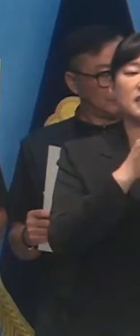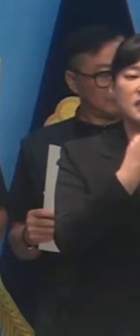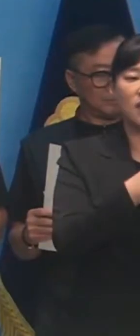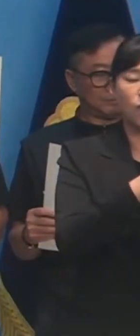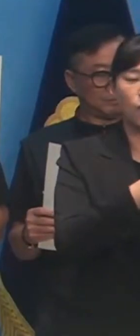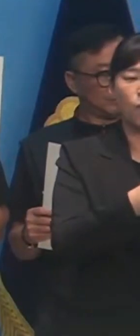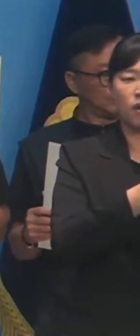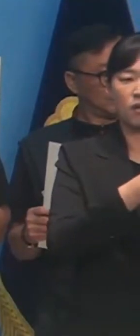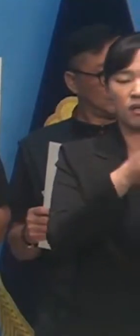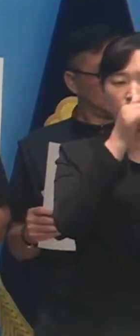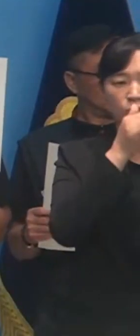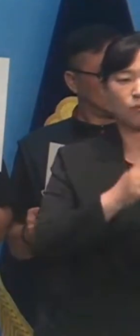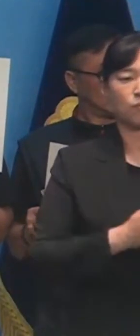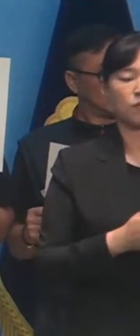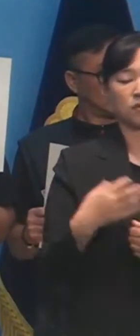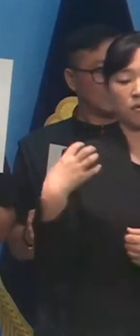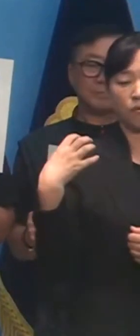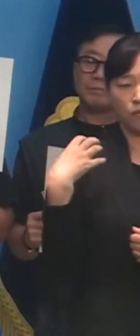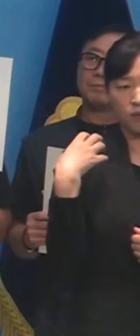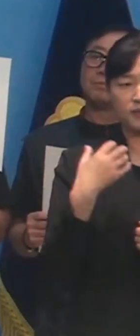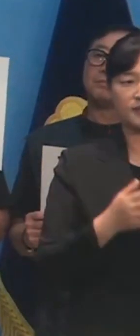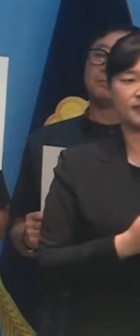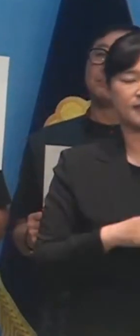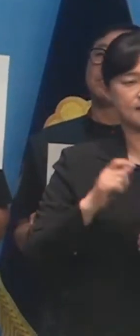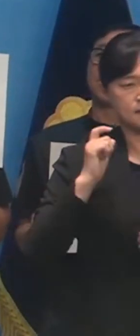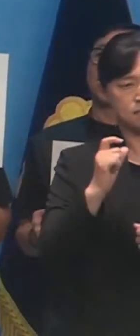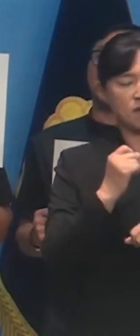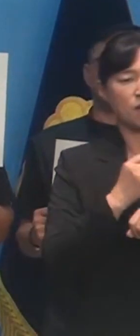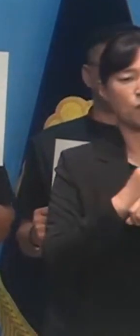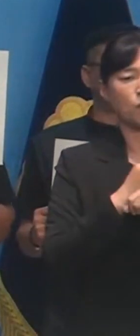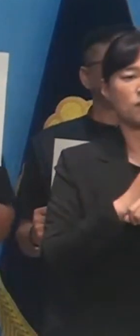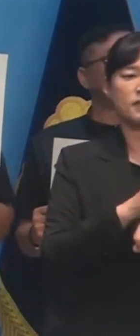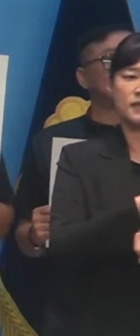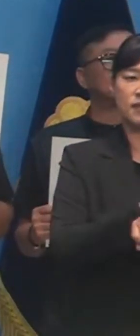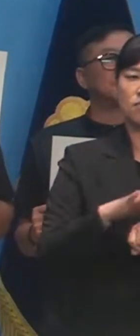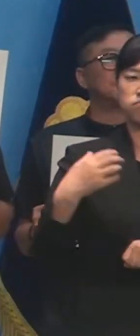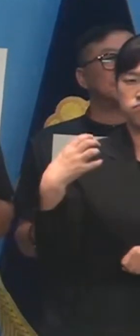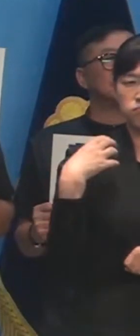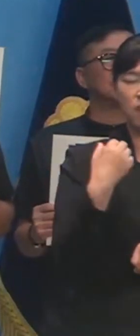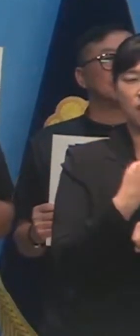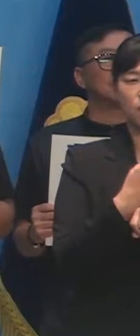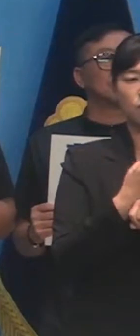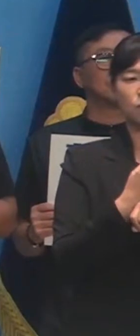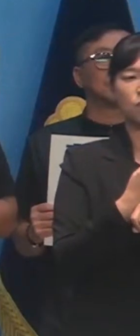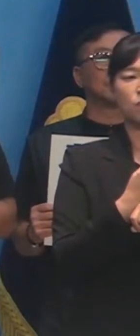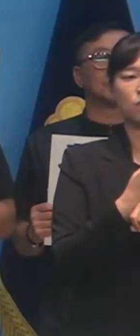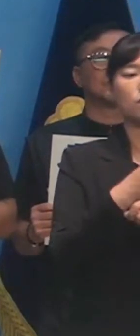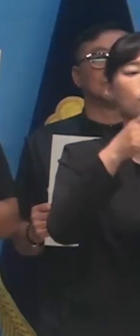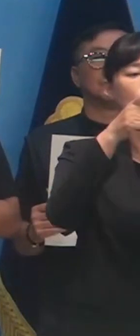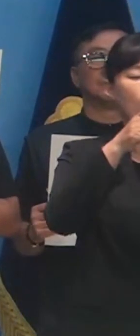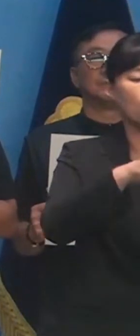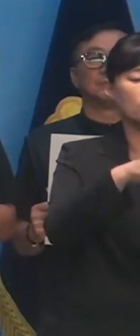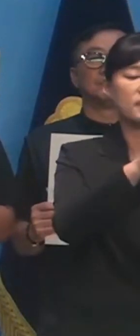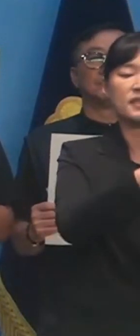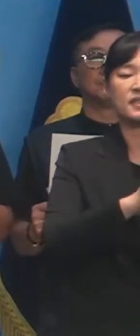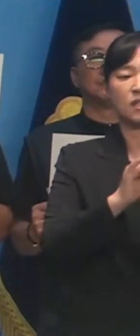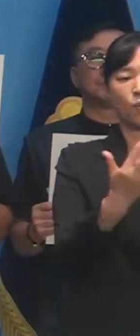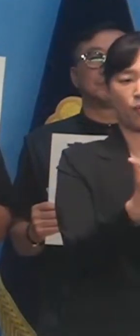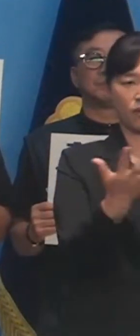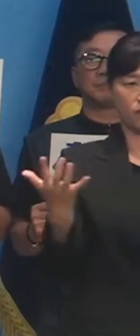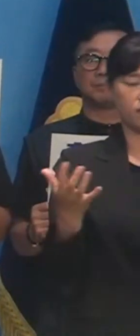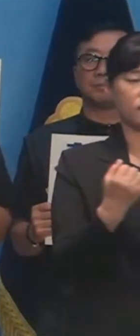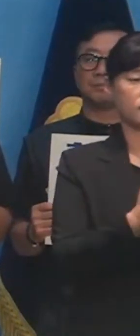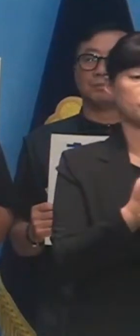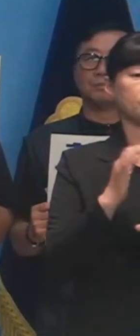산업은행과 산업통상자원의 역할을 강화하고 제대로 역할을 하라라고 하는 취지의 기자회견을